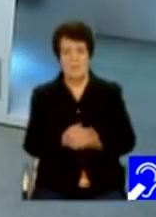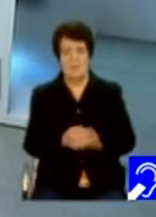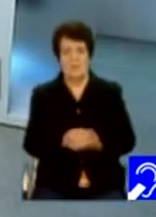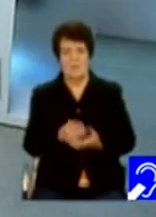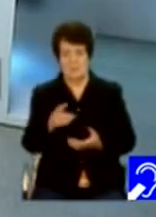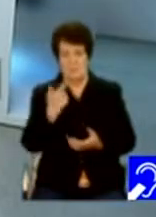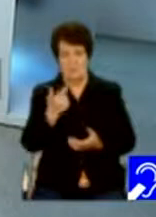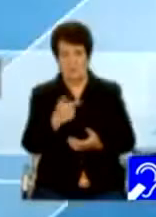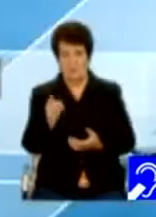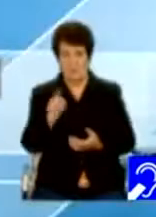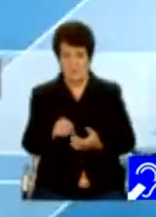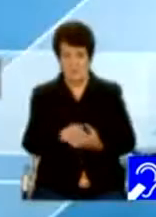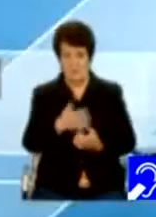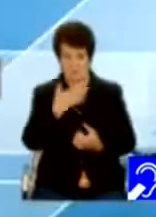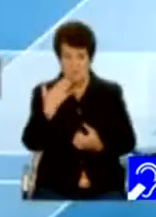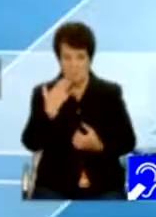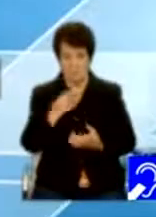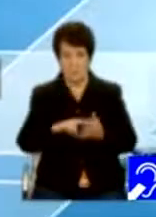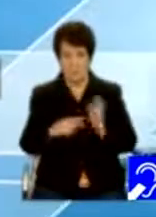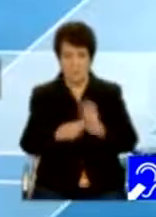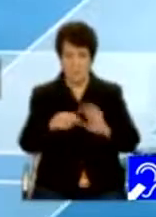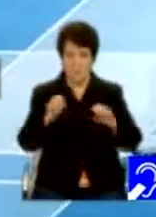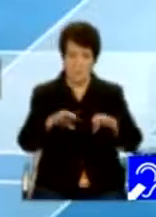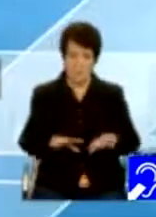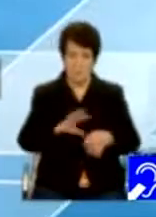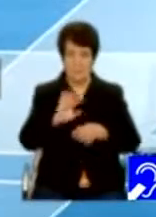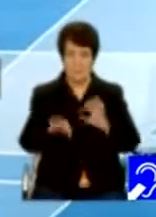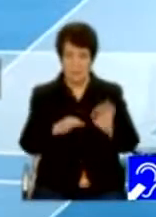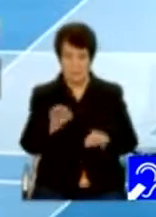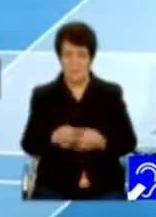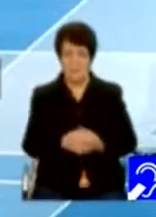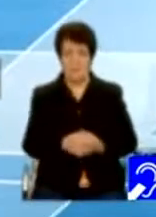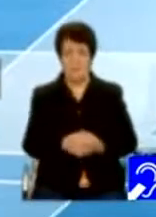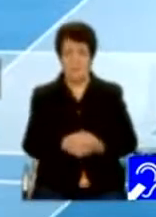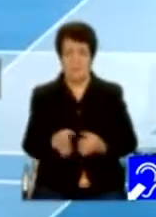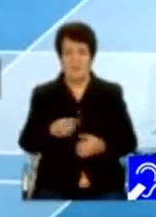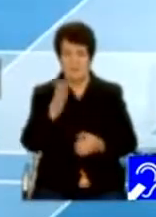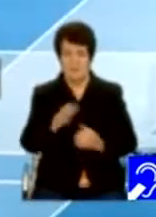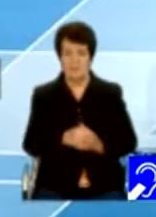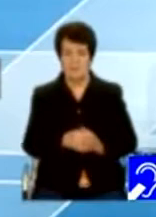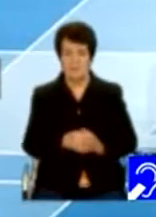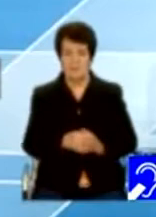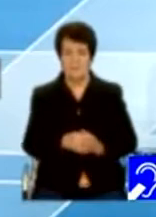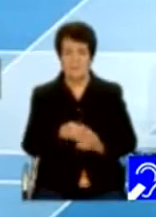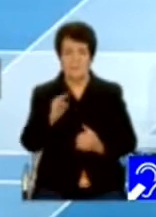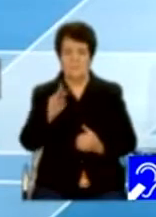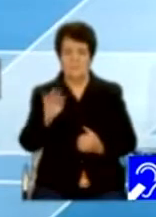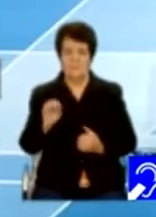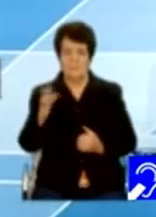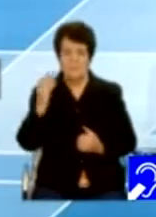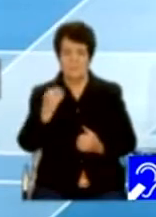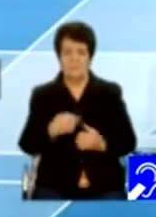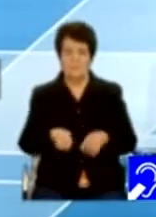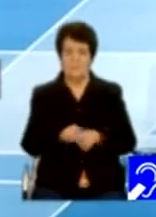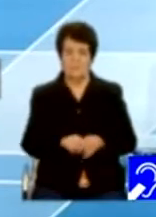s-au vorbit destul de mult, s-au expus planuri, soluții, proiecte, idei, au fost inclusiv în studioul TVR Moldova.